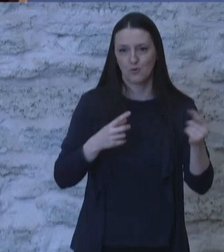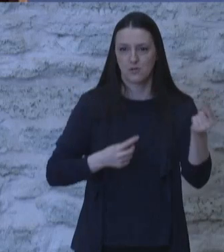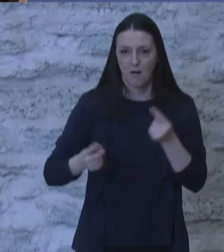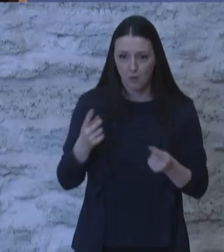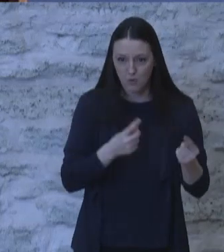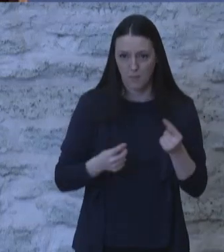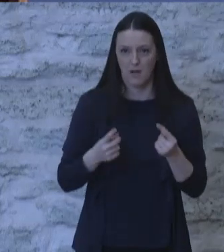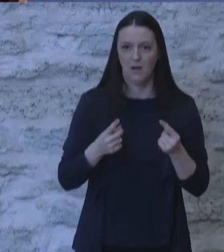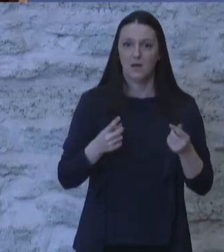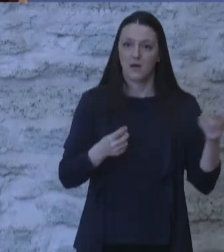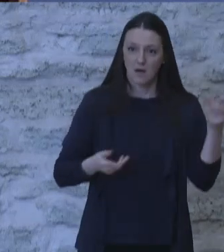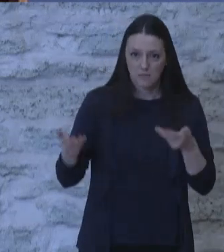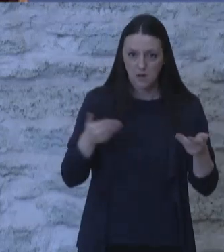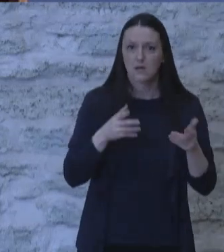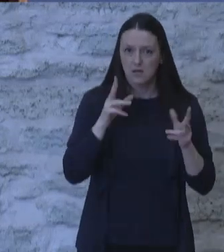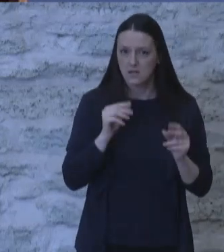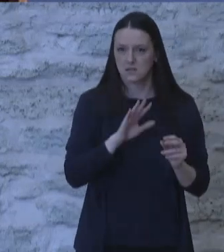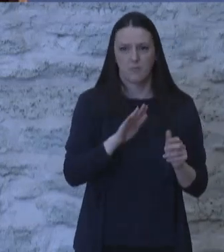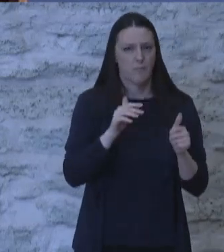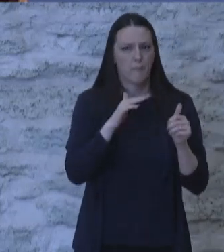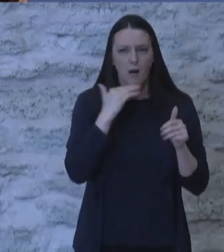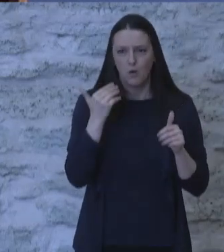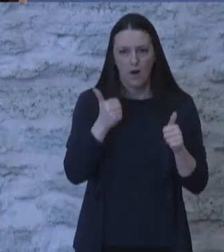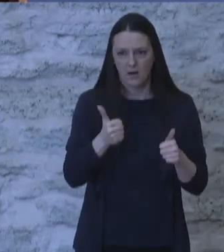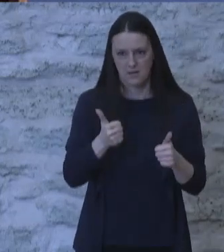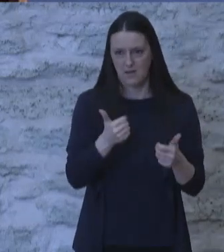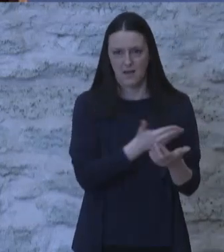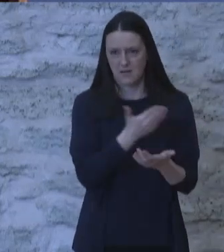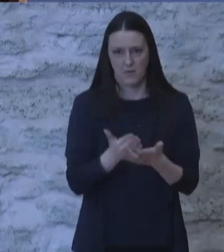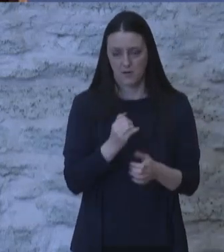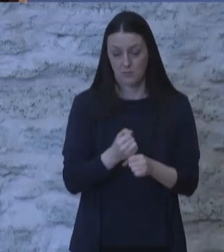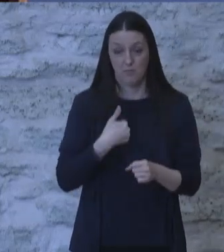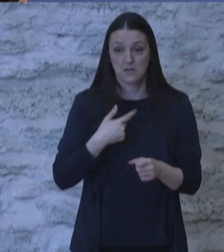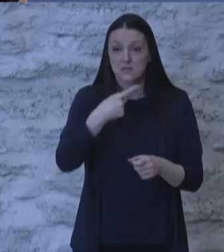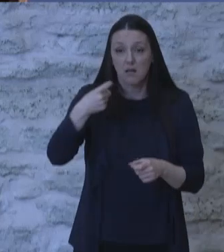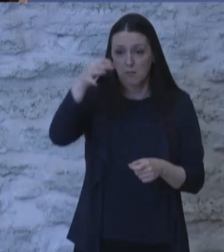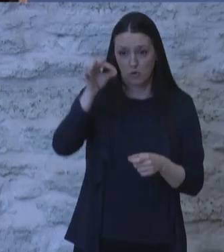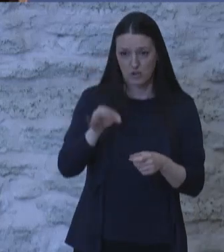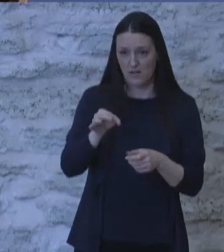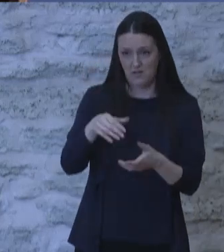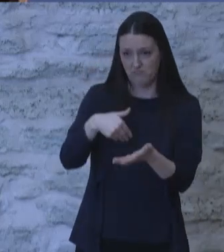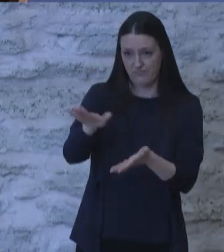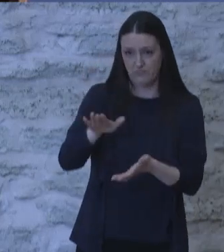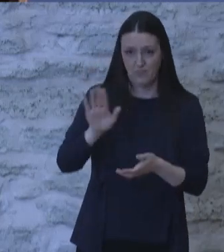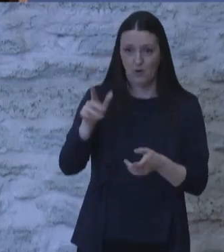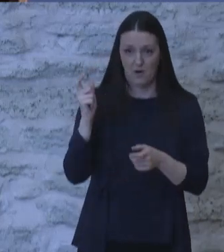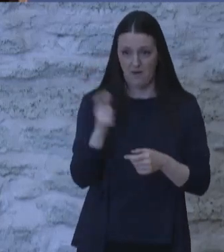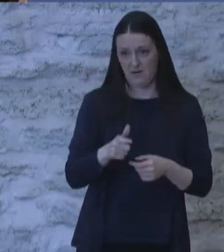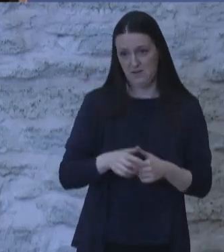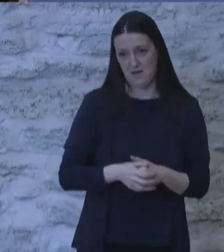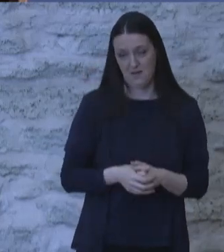ja on tõesti sinna väga palju panustunud. Ma kategooriliselt lükkan selle väite ümber praegust.